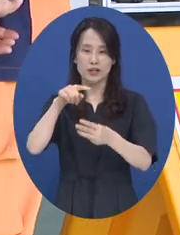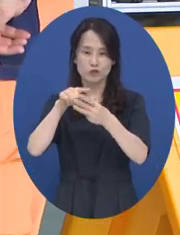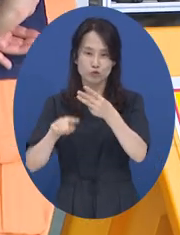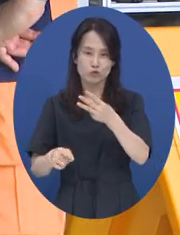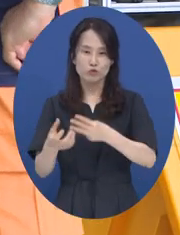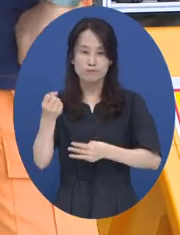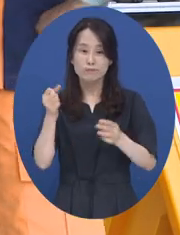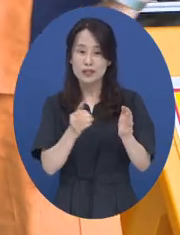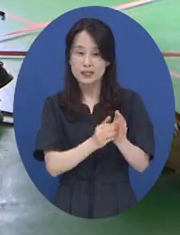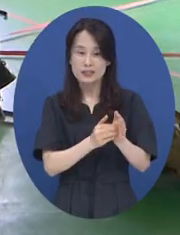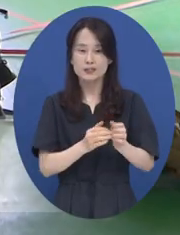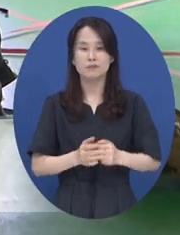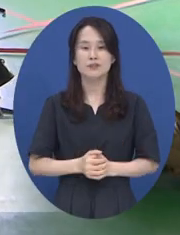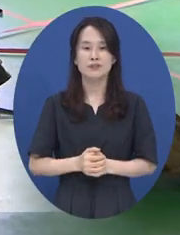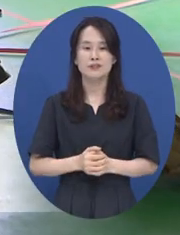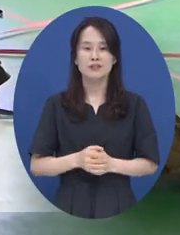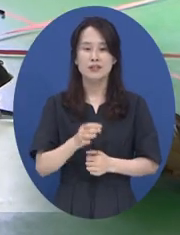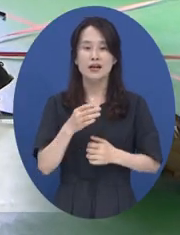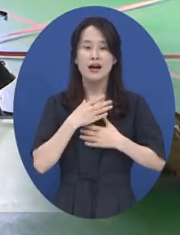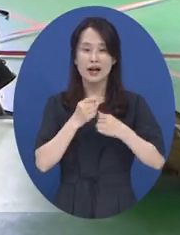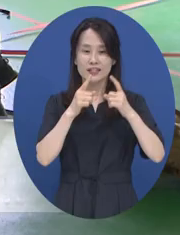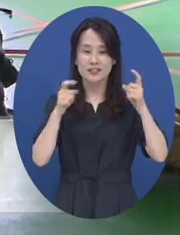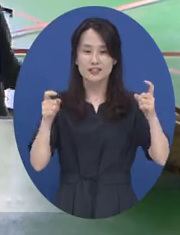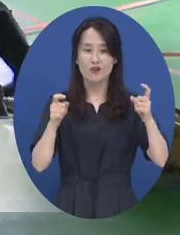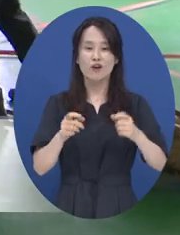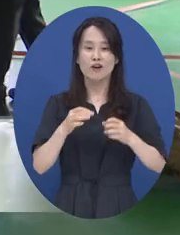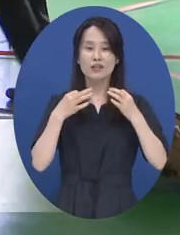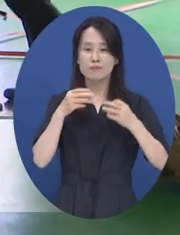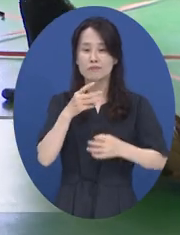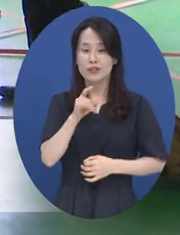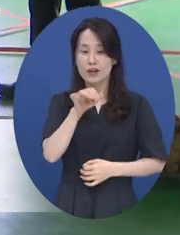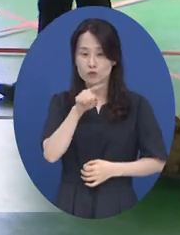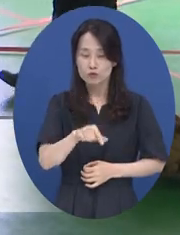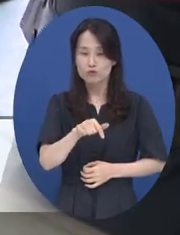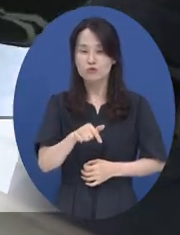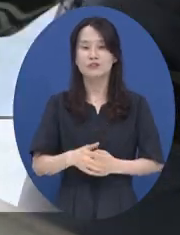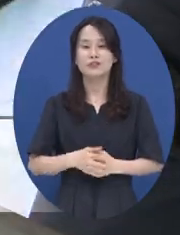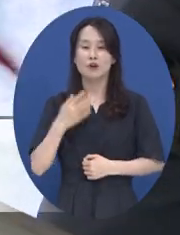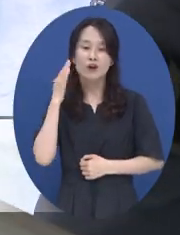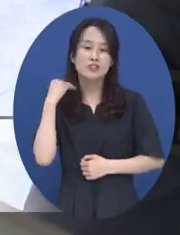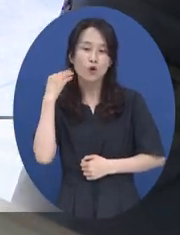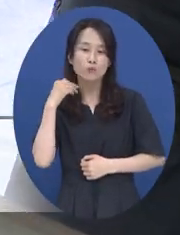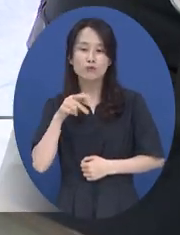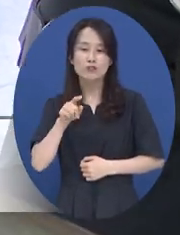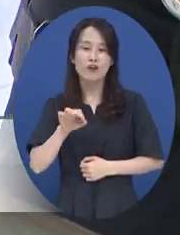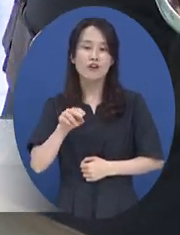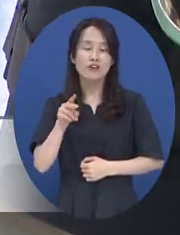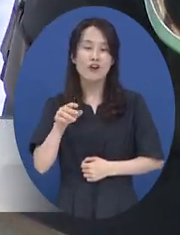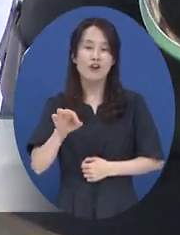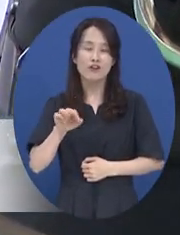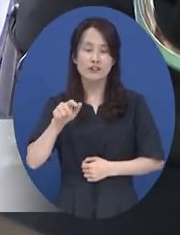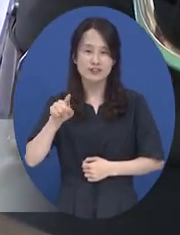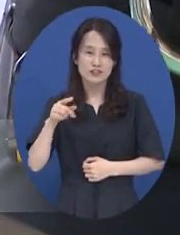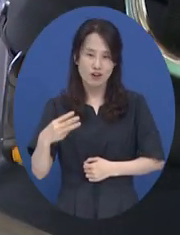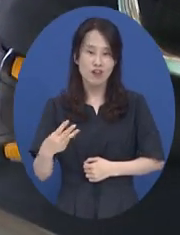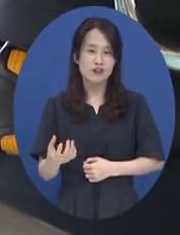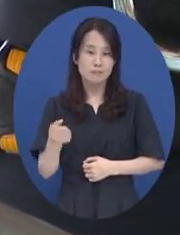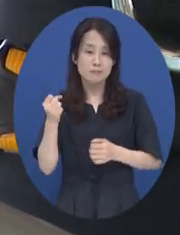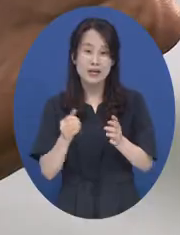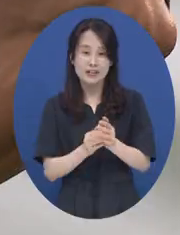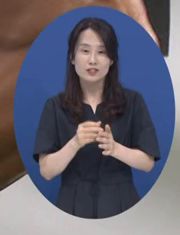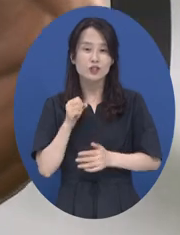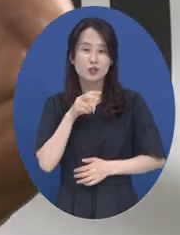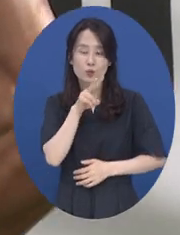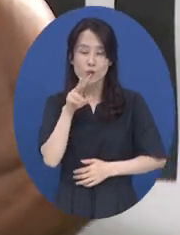소방서가 차지했습니다. 최강 소방관의 영예는 안성 소방서 김태욱 소방사와 의정부 소방서 정영철 소방사에게